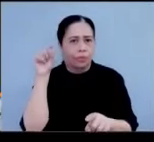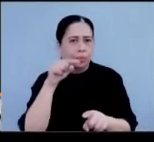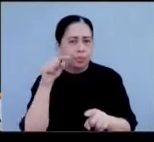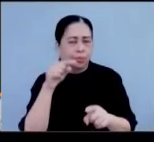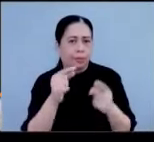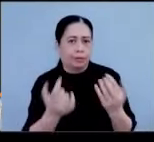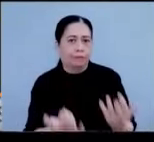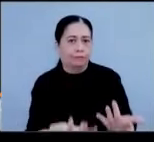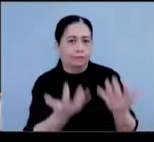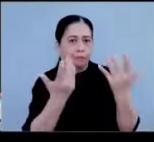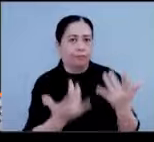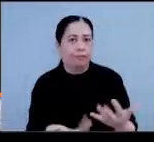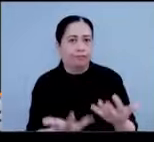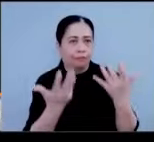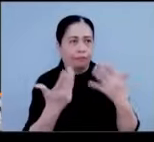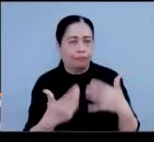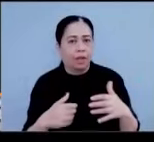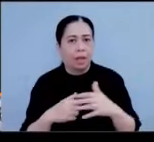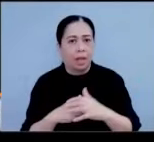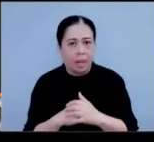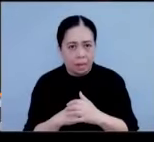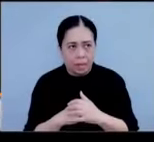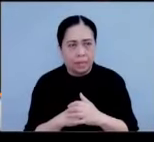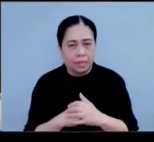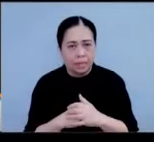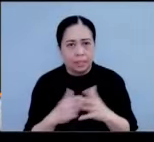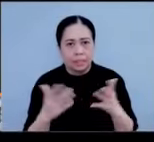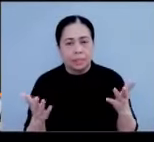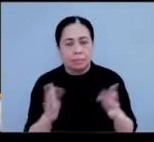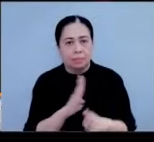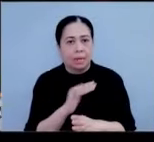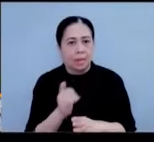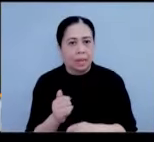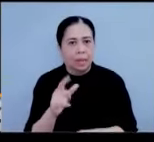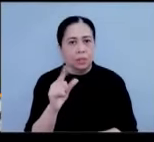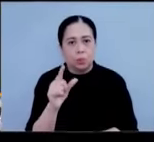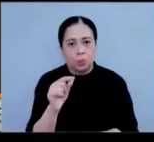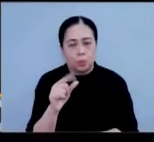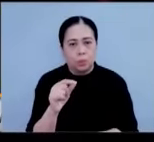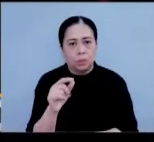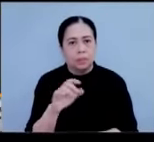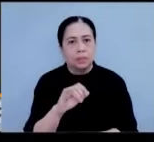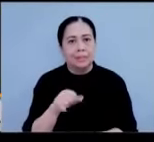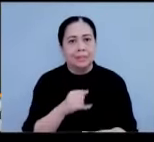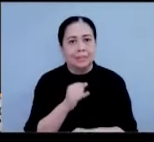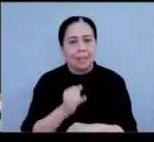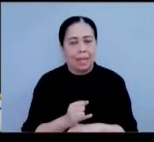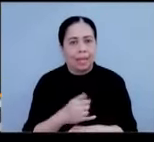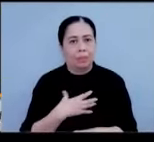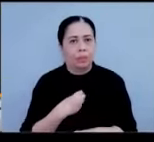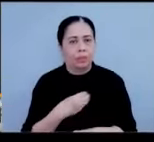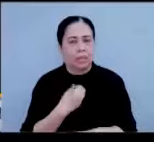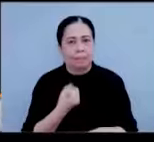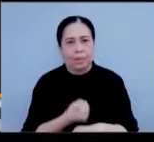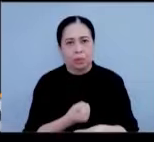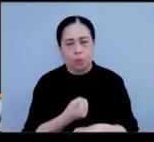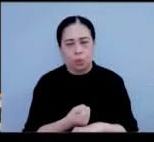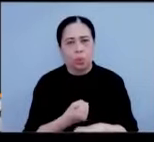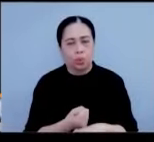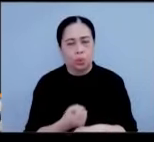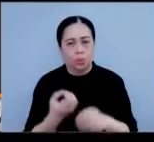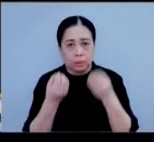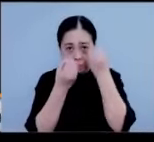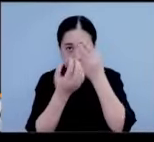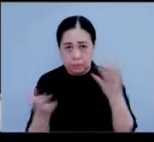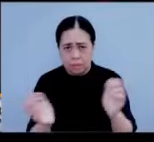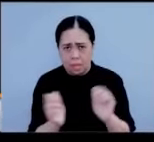na tumutupok dito sa Barangay 20 o sa Barangay Isla Puting Bato sa Tondo, Maynila. Just to give you an idea kung